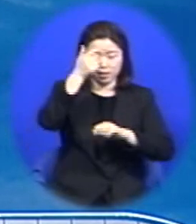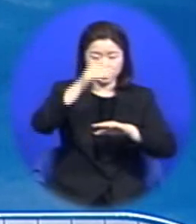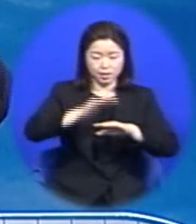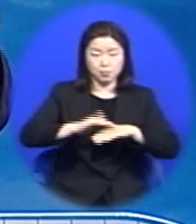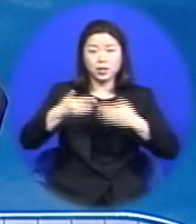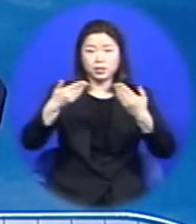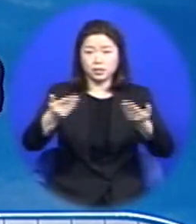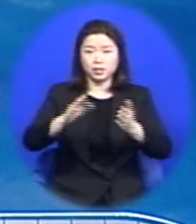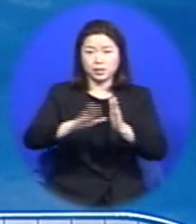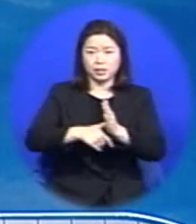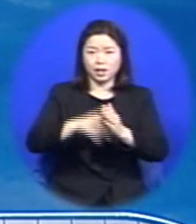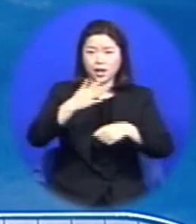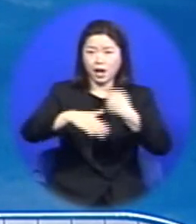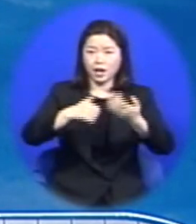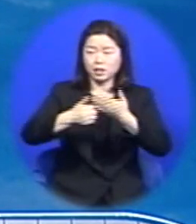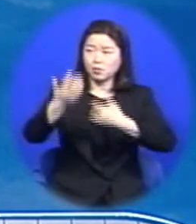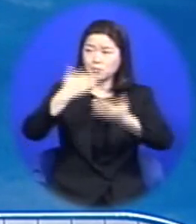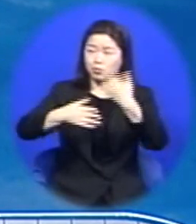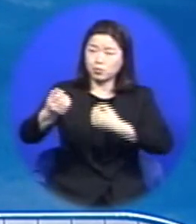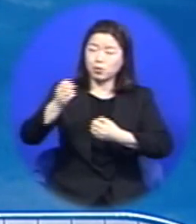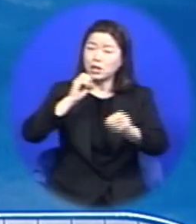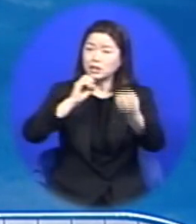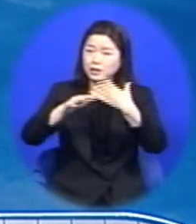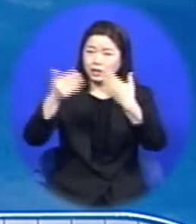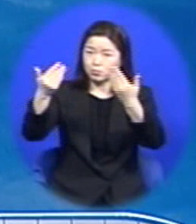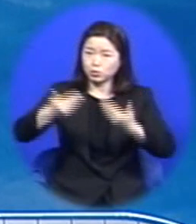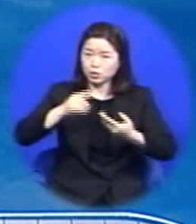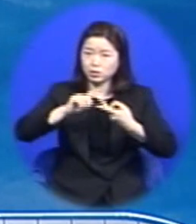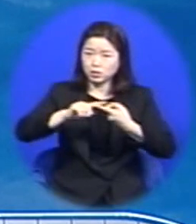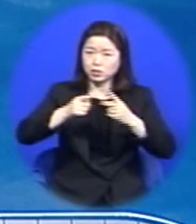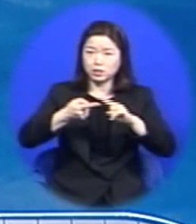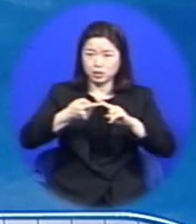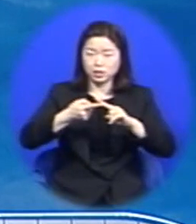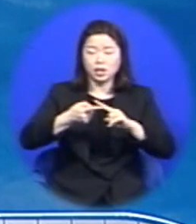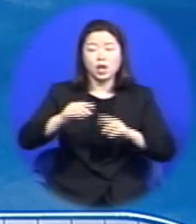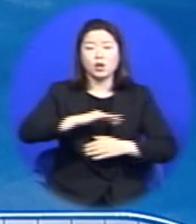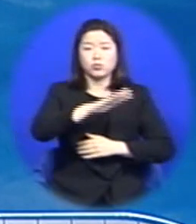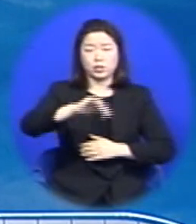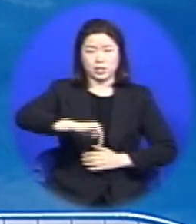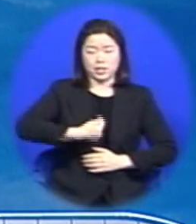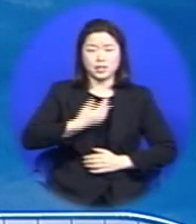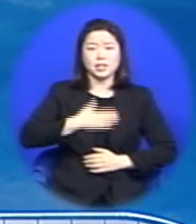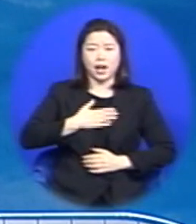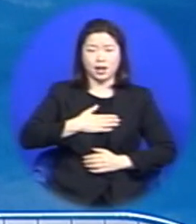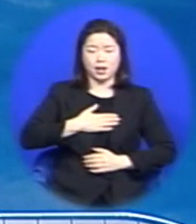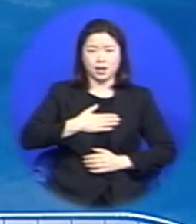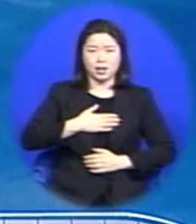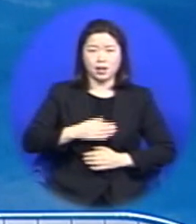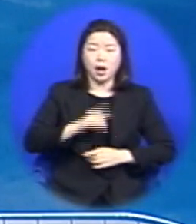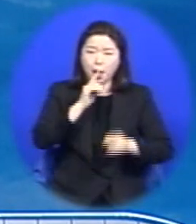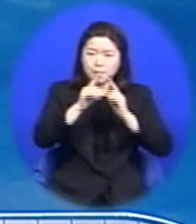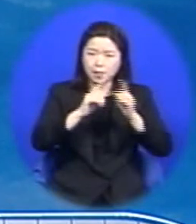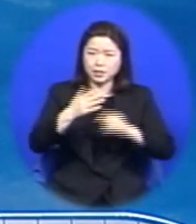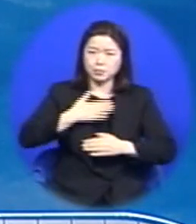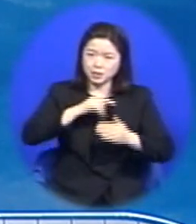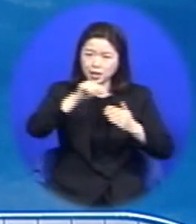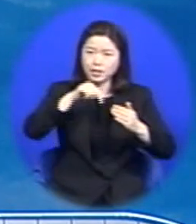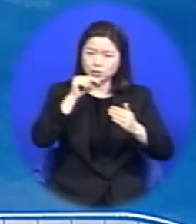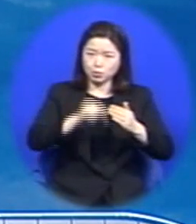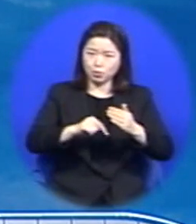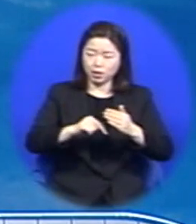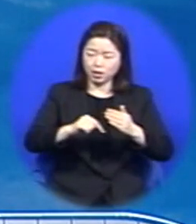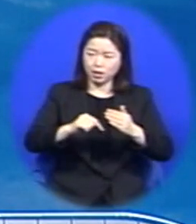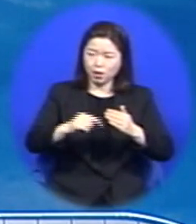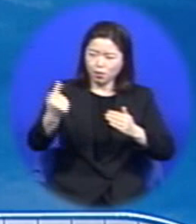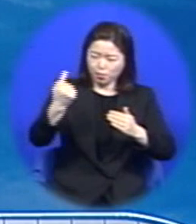때 하나님이 불로 응답하시는지 아닌지는 우리 자신이 압니다. 말씀이 내 속에